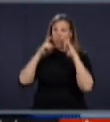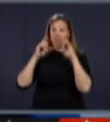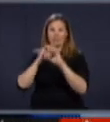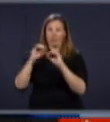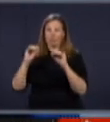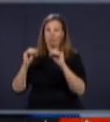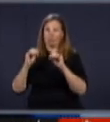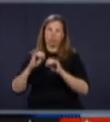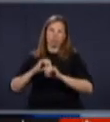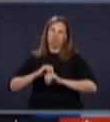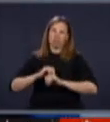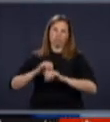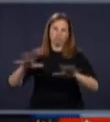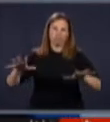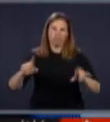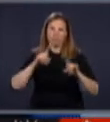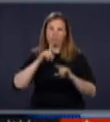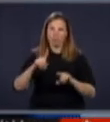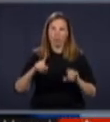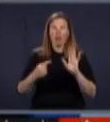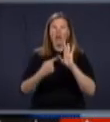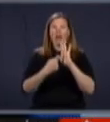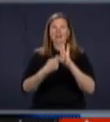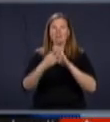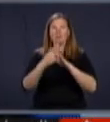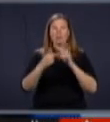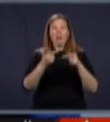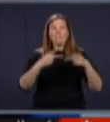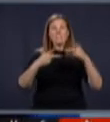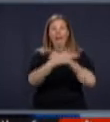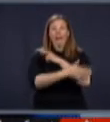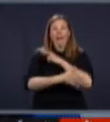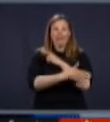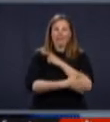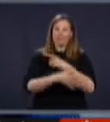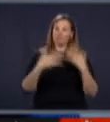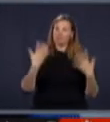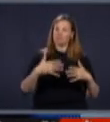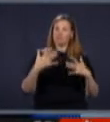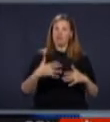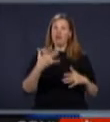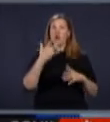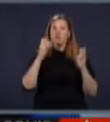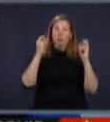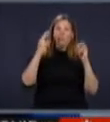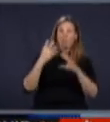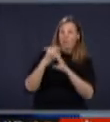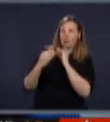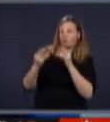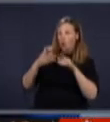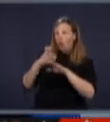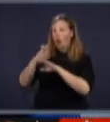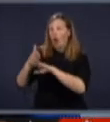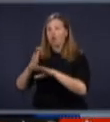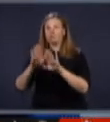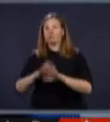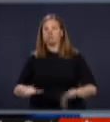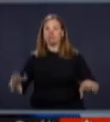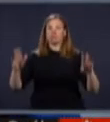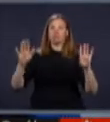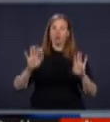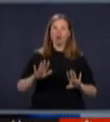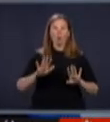l'été, dans les villes densément urbaines comme Montréal, c'est normal, on a le goût de quitter son appartement pour s'en voir dans un parc. Mais si on ne respecte pas le 2